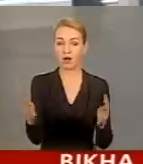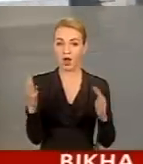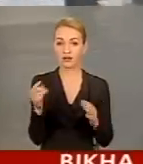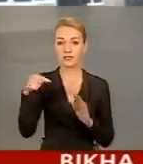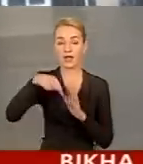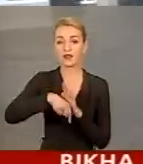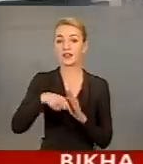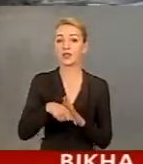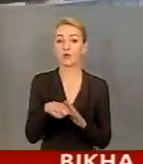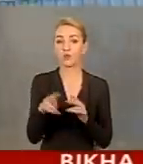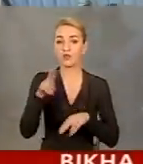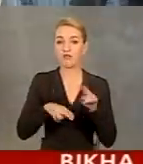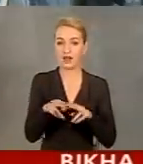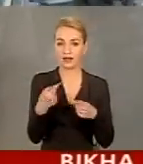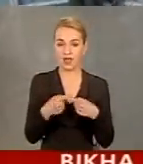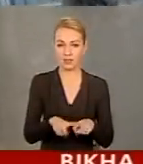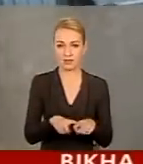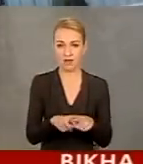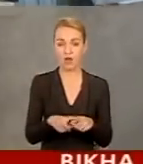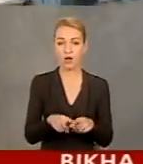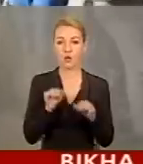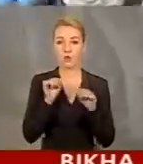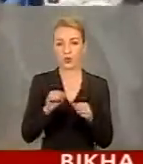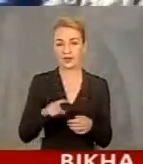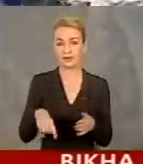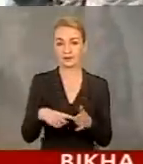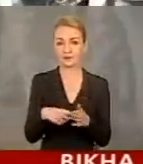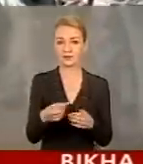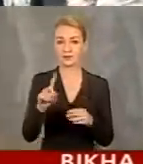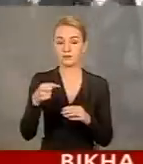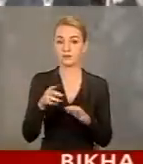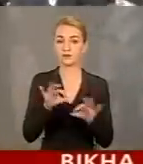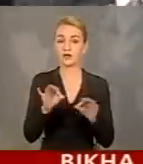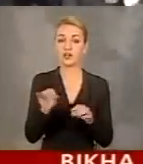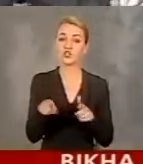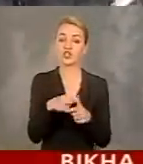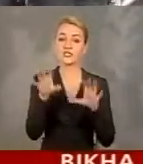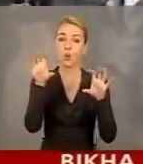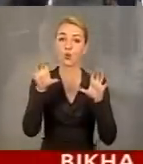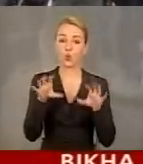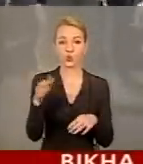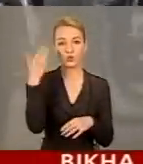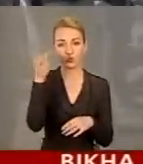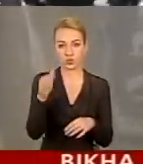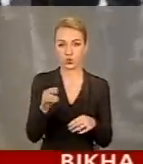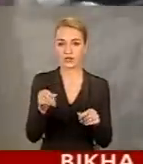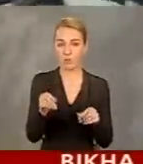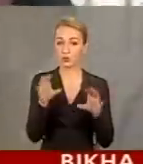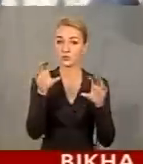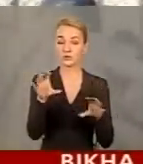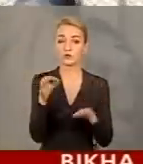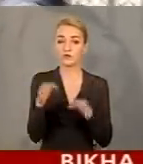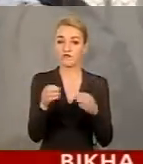будівельна техніка. Обурені мешканці зажадали пояснень від міськради, а згодом від суду. Чи законно відчужено землю, судового вердикту ще немає,